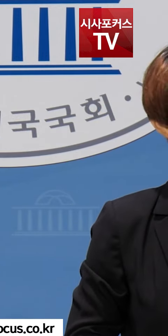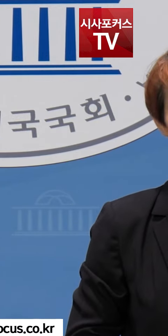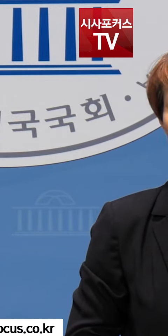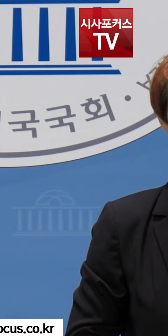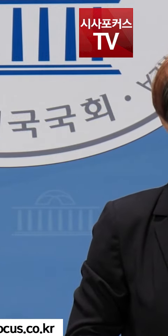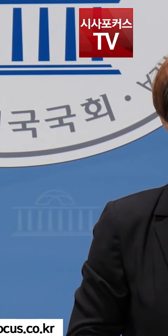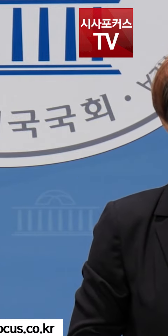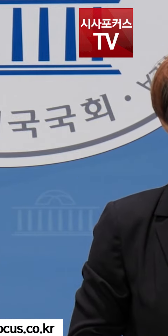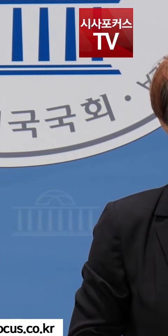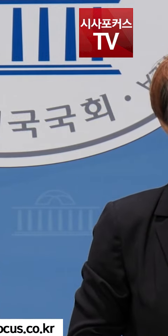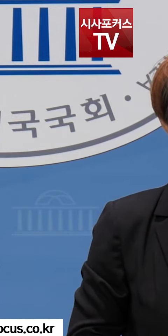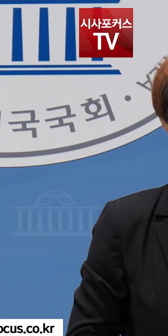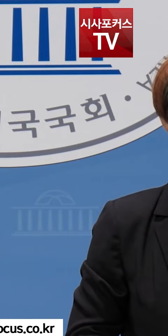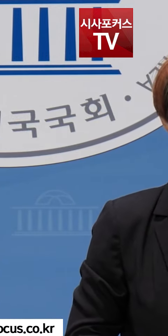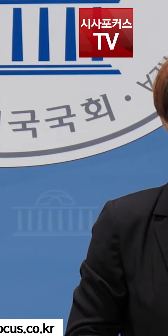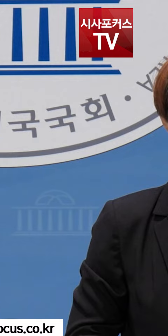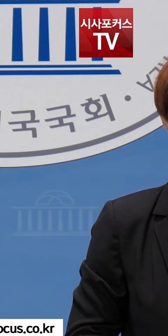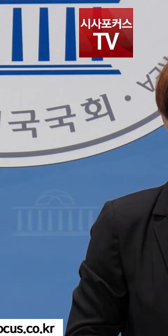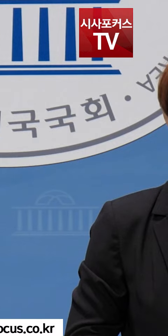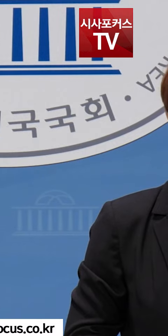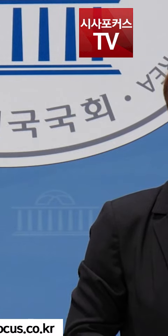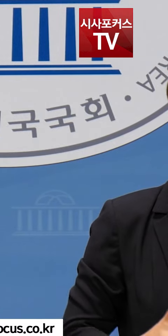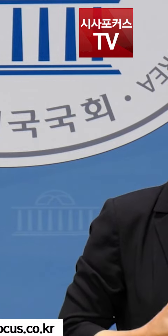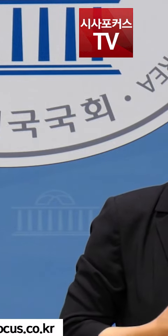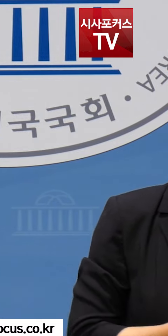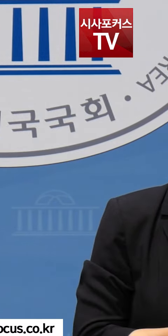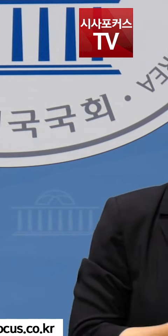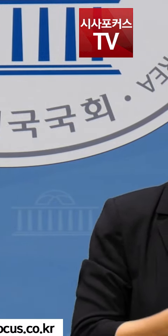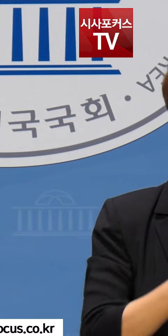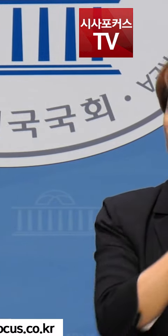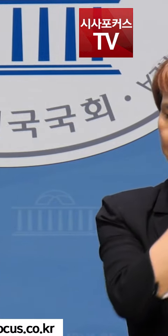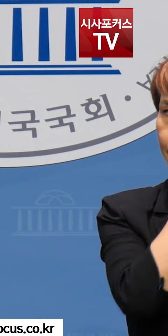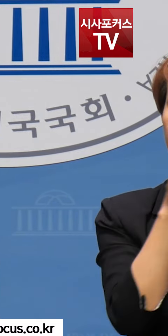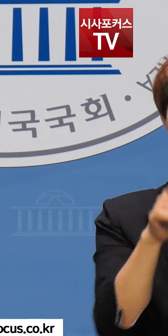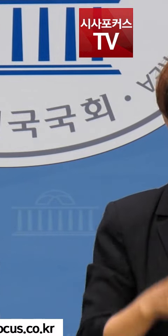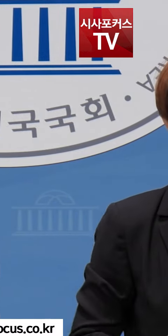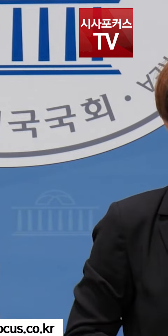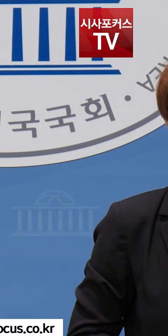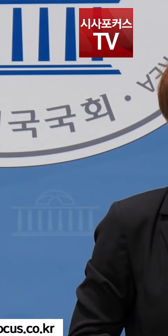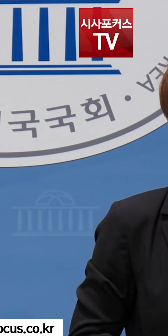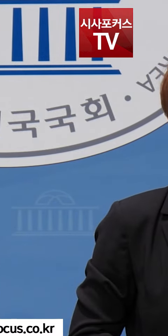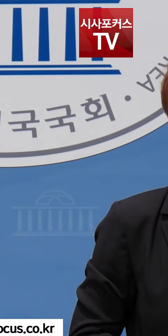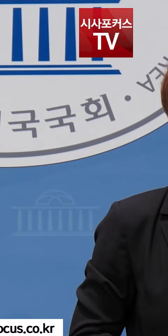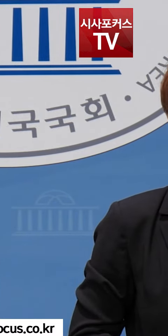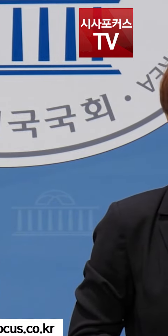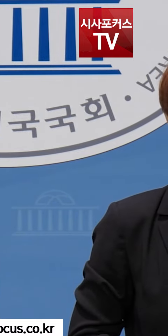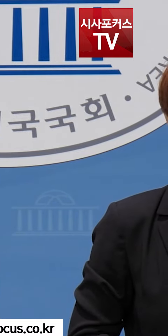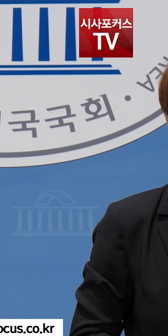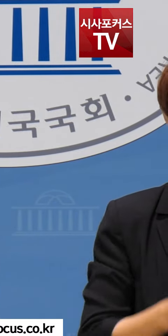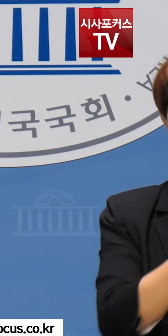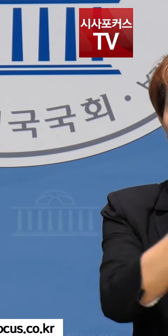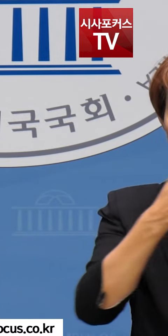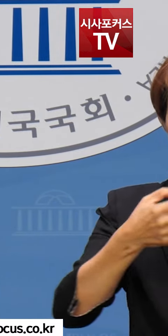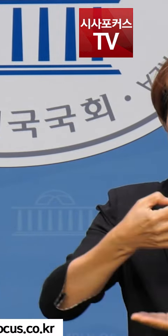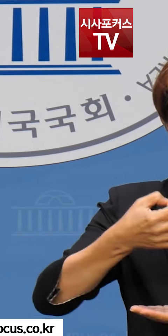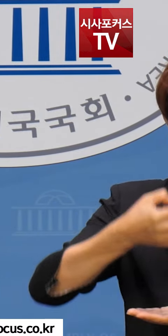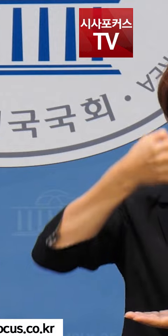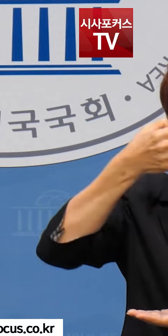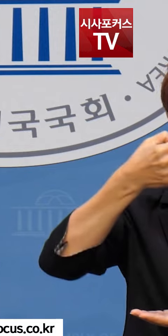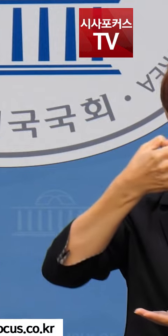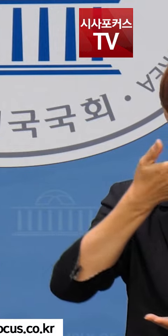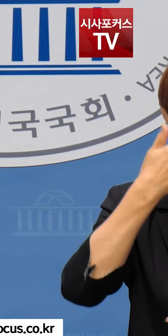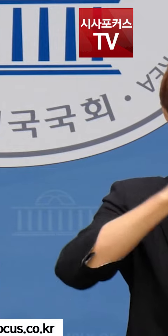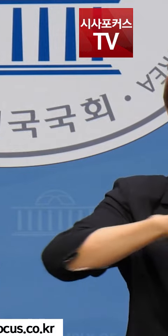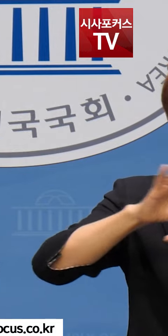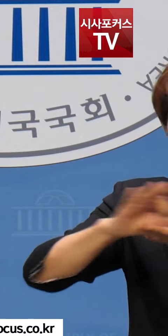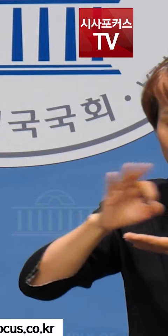경강부회의 해명입니다. 좀스럽고 민망한 해명입니다. 도대체 어떻게 거액의 식비가 들어갔는지